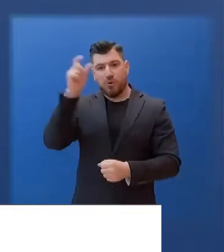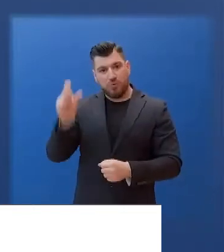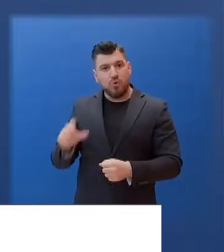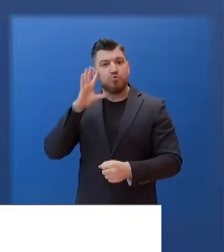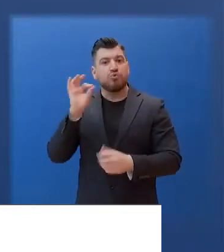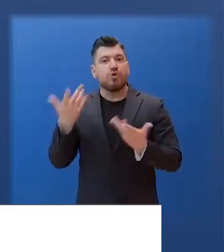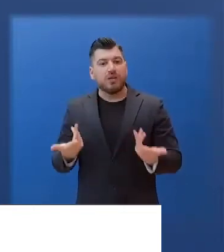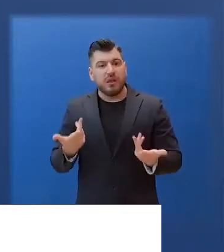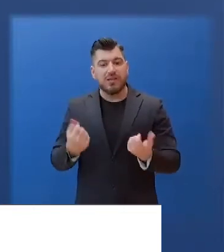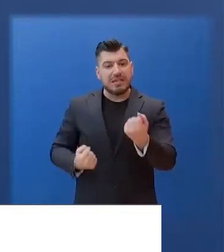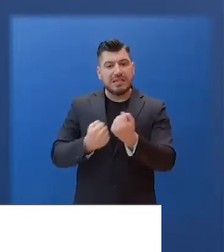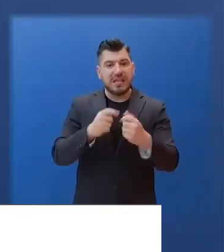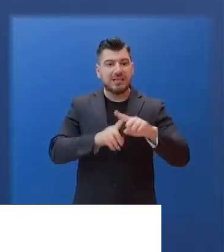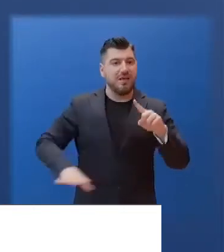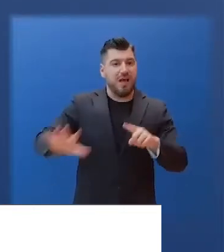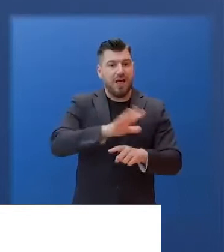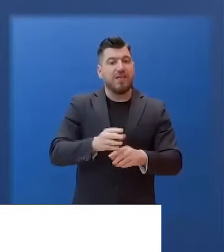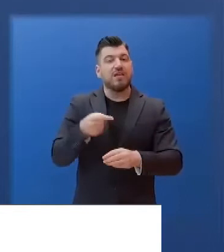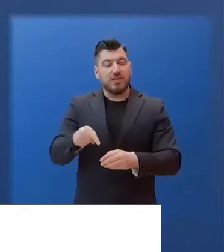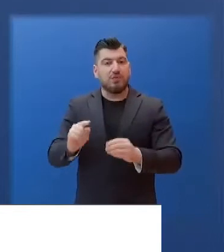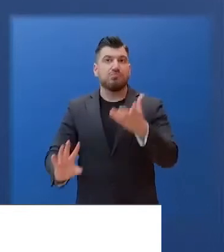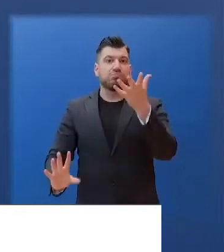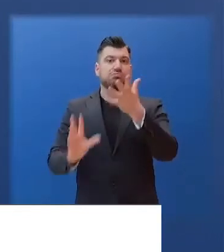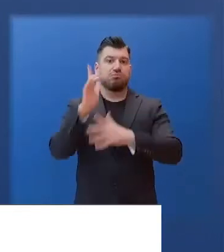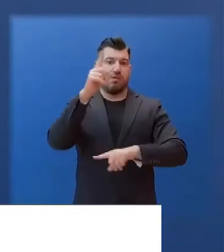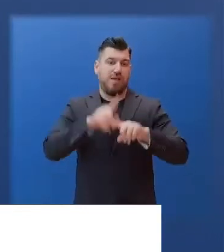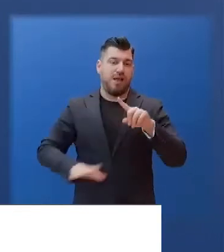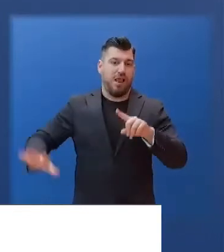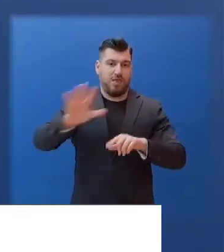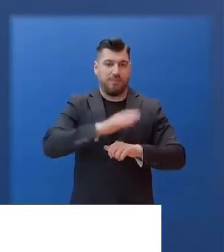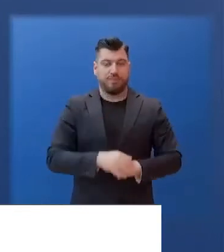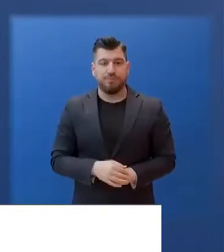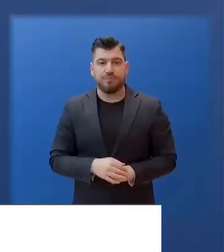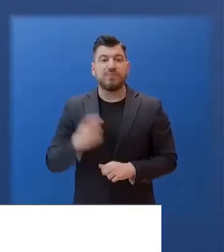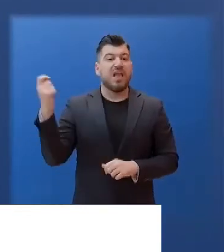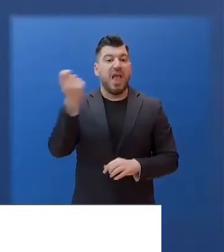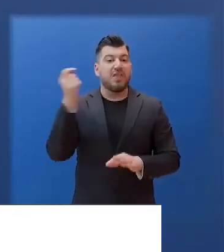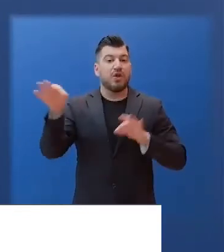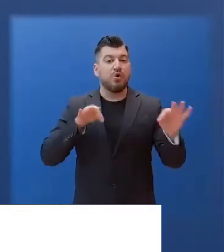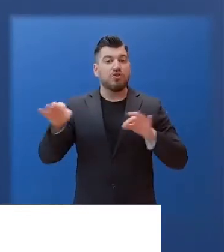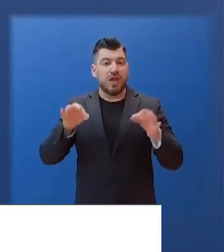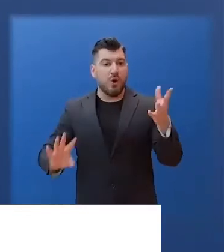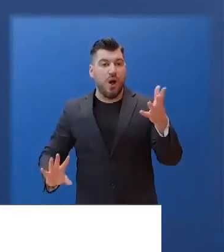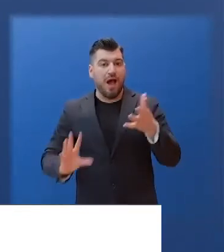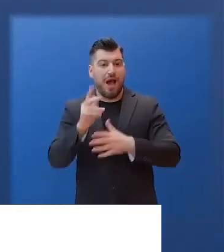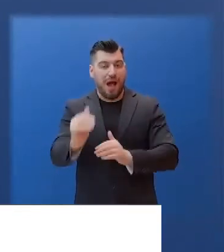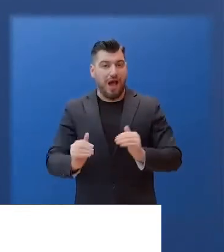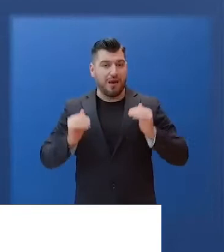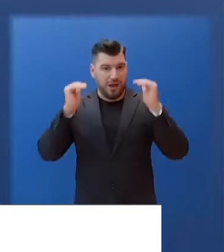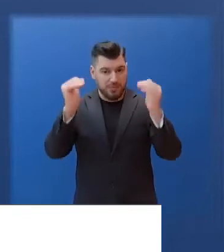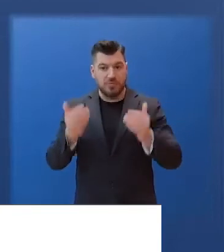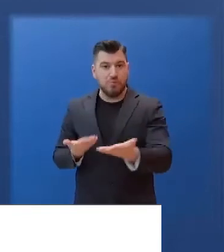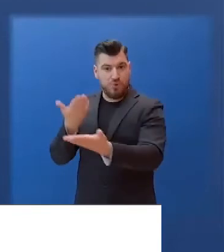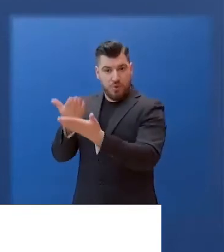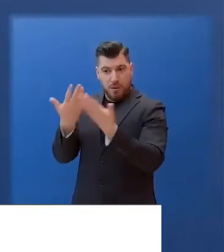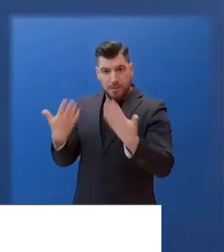της χώρας και τη δημιουργία μιας νέας καλύτερης Ελλάδας. Το Εθνικό Σχέδιο Ανάκαμψης και Ανθεκτικότητας, που έχει κατατεθεί